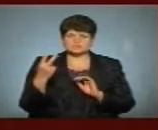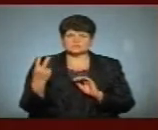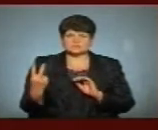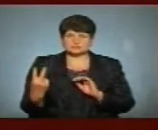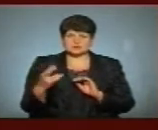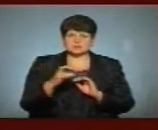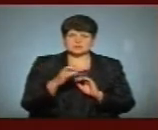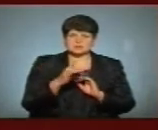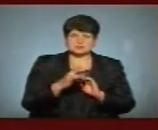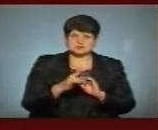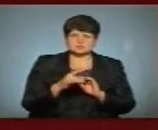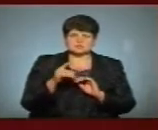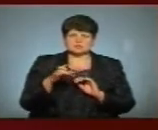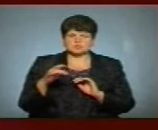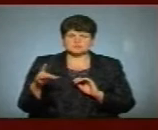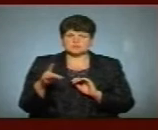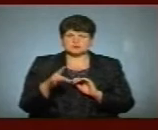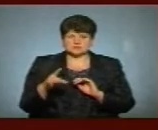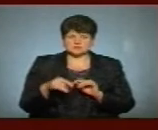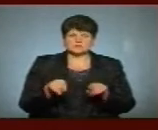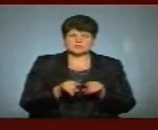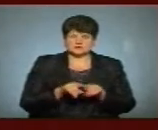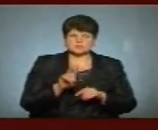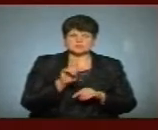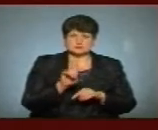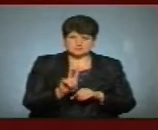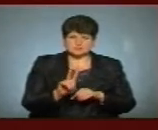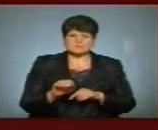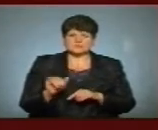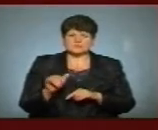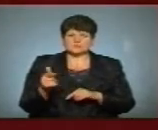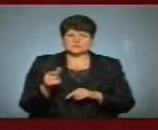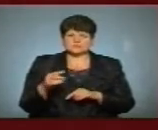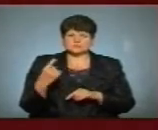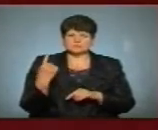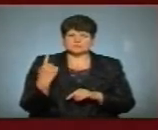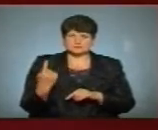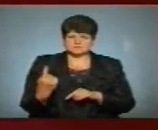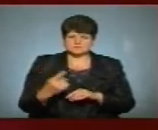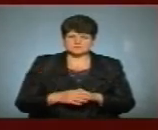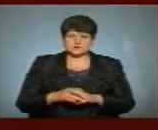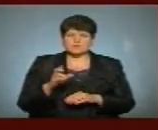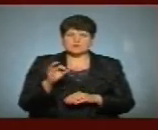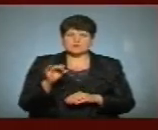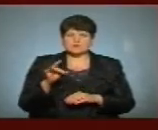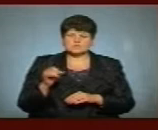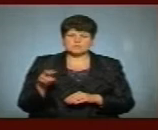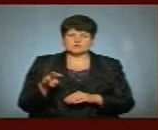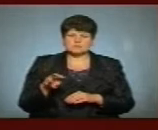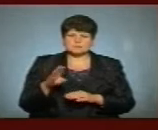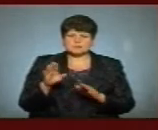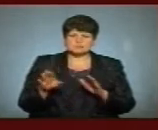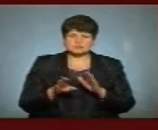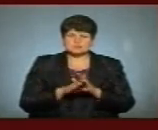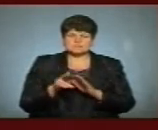у Бережанському і Зборівському районах – також 2 і у Гусятинському – 1. У Брещівському, Монастирському,